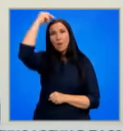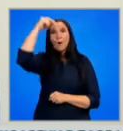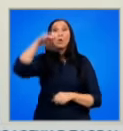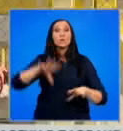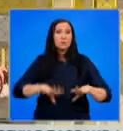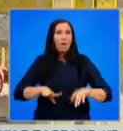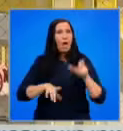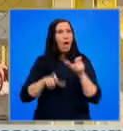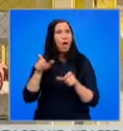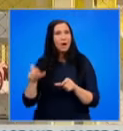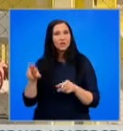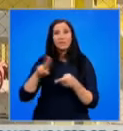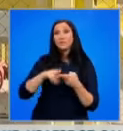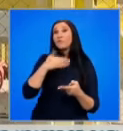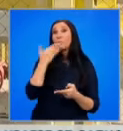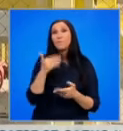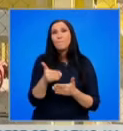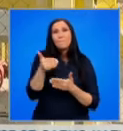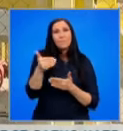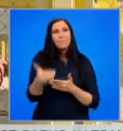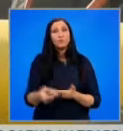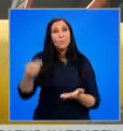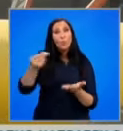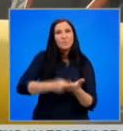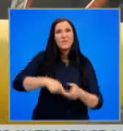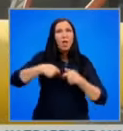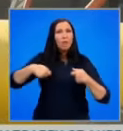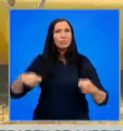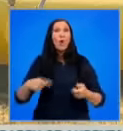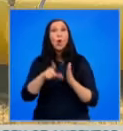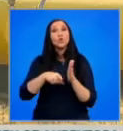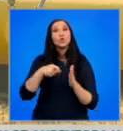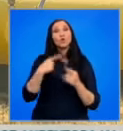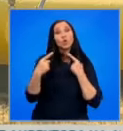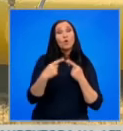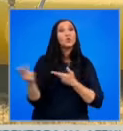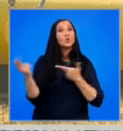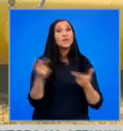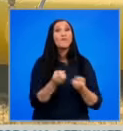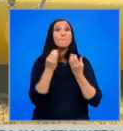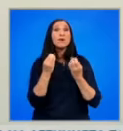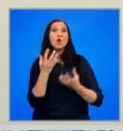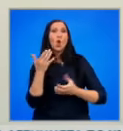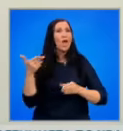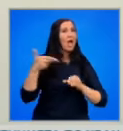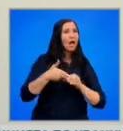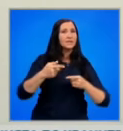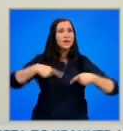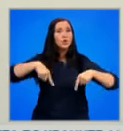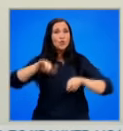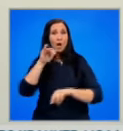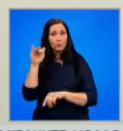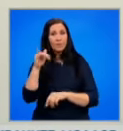българските граждани. Василев обясни, че предстои изключването на дългосрочен договор за доставка на природен газ на регионално ниво. В